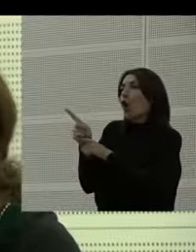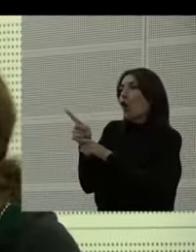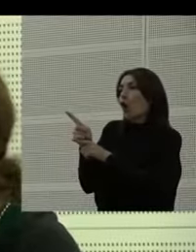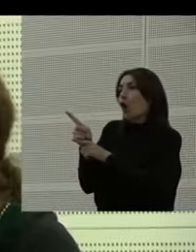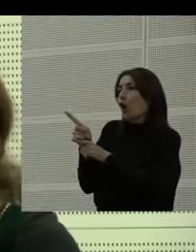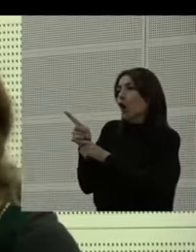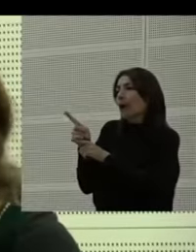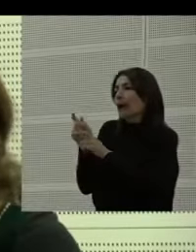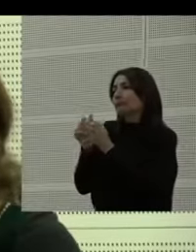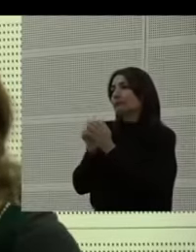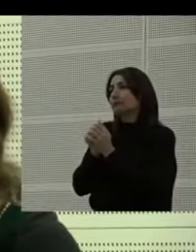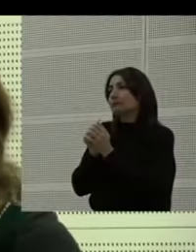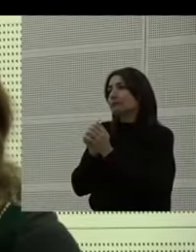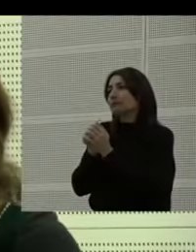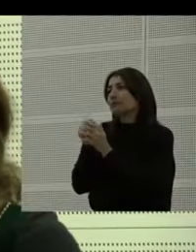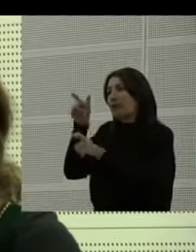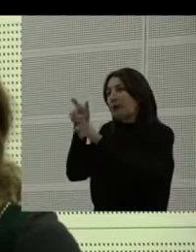hai